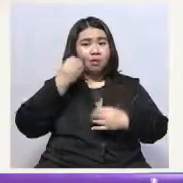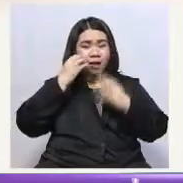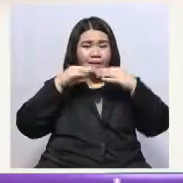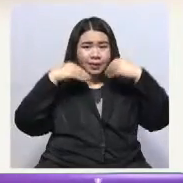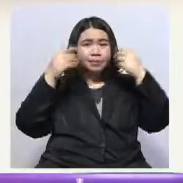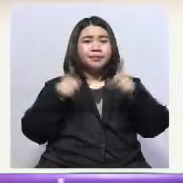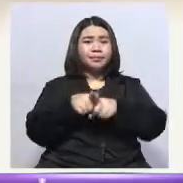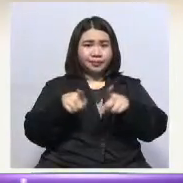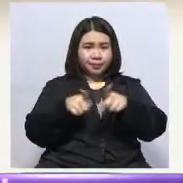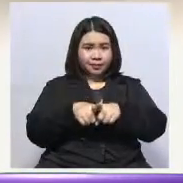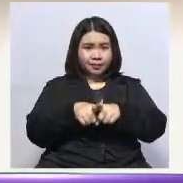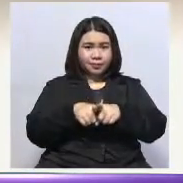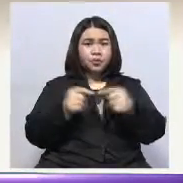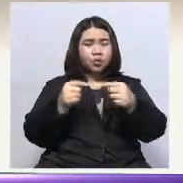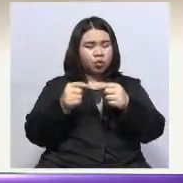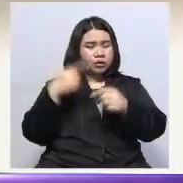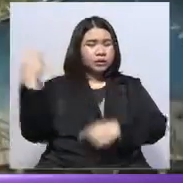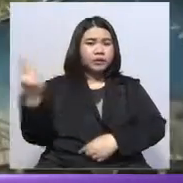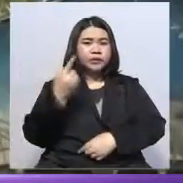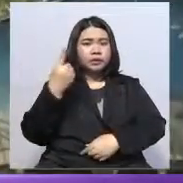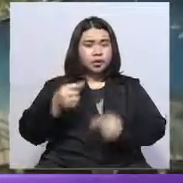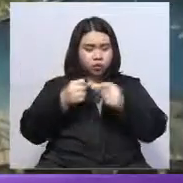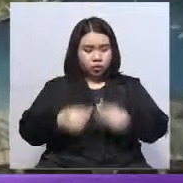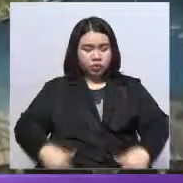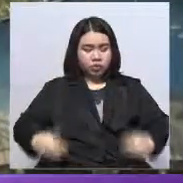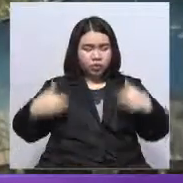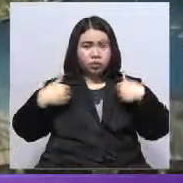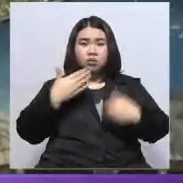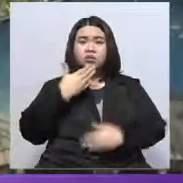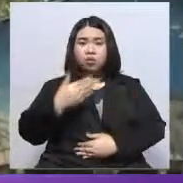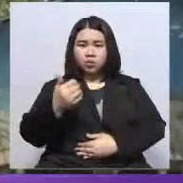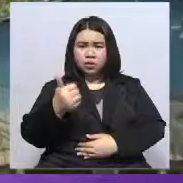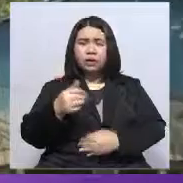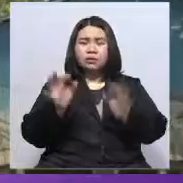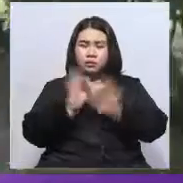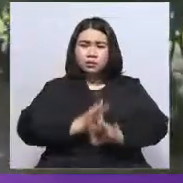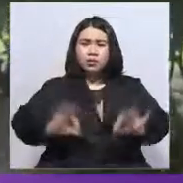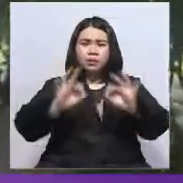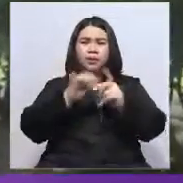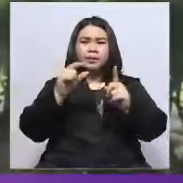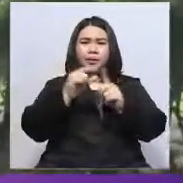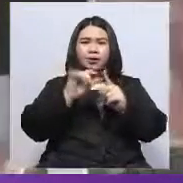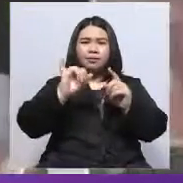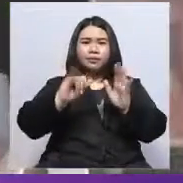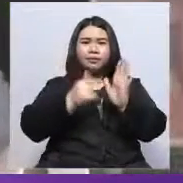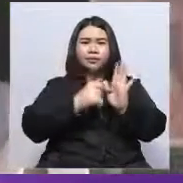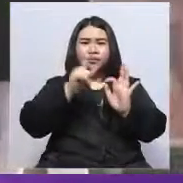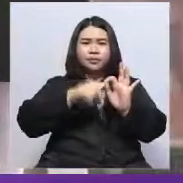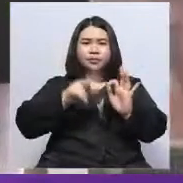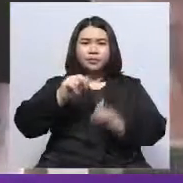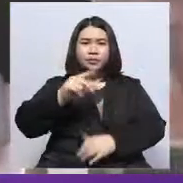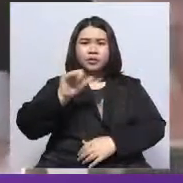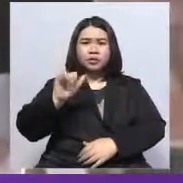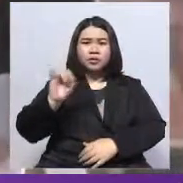นั้นสำคัญจึงจะพูดถึงเรื่องความยั่งยืนกันต่อไปได้เพราะที่ผ่านมาเราไม่ค่อยได้มีโอกาสพูดถึงเรื่องความยั่งยืนแล้วเวลาเราพูดถึงท่องเที่ยวอย่างยั่งยืนก็แปลว่าจะต้องเที่ยวอนุ